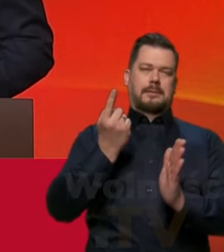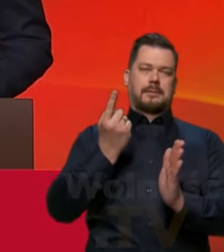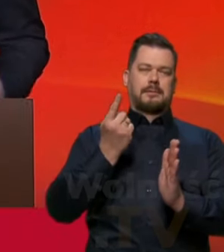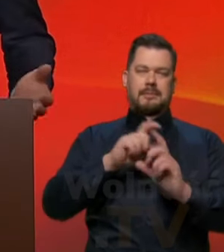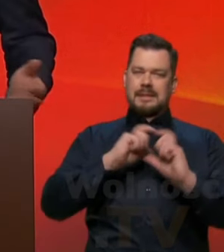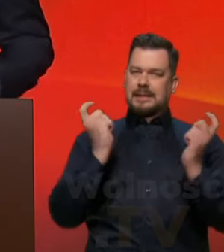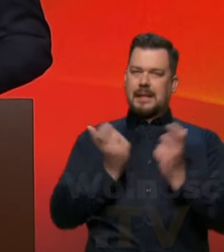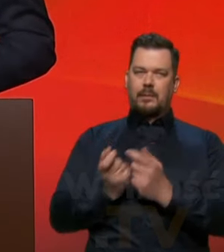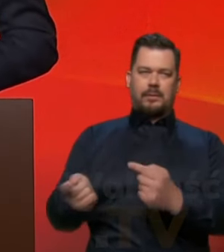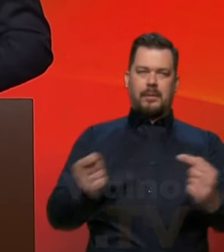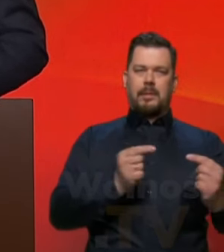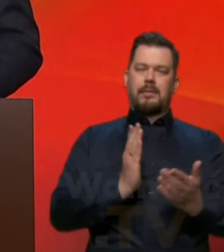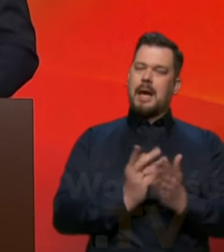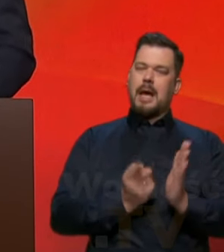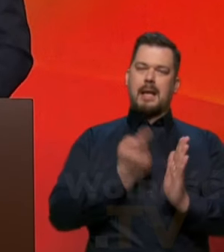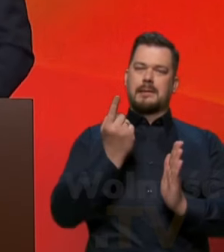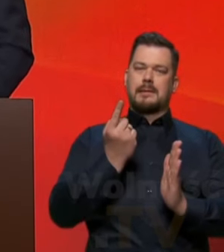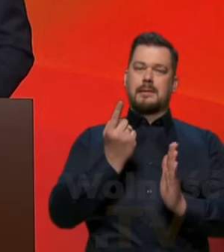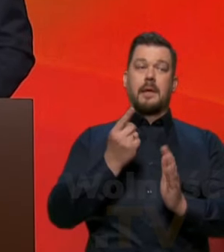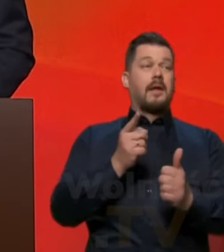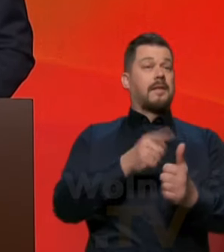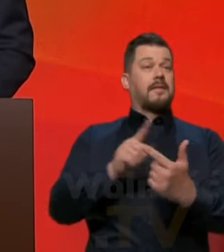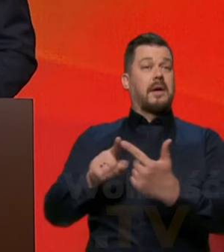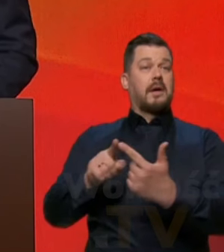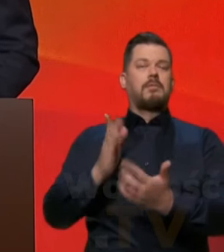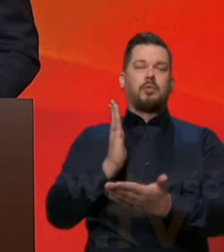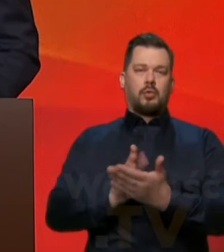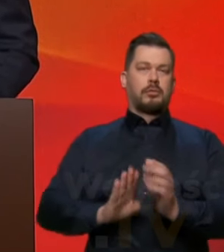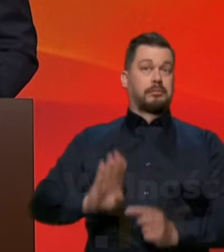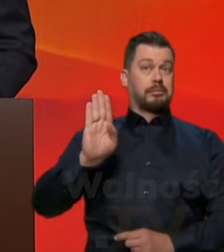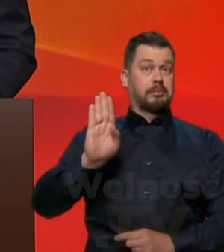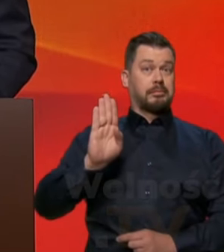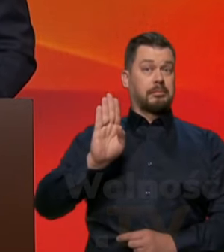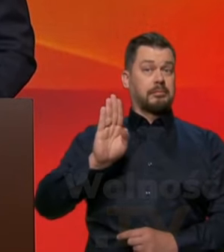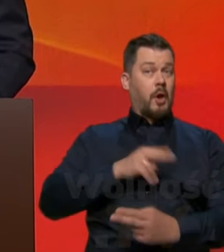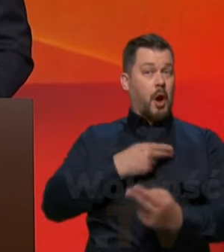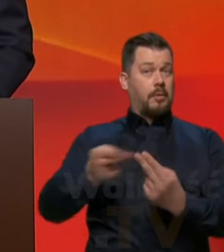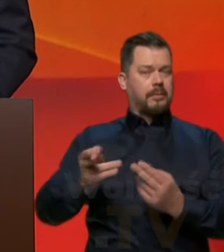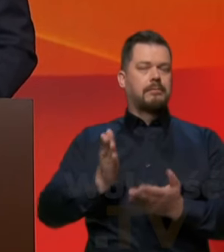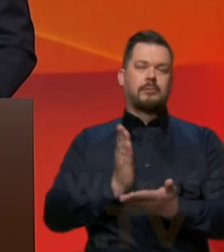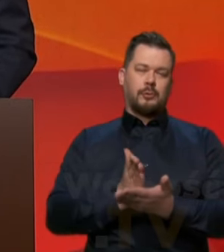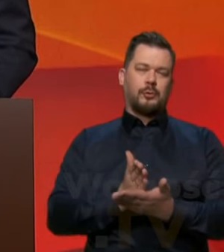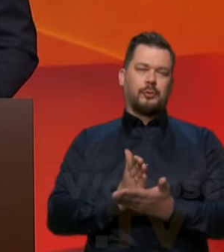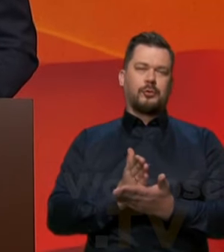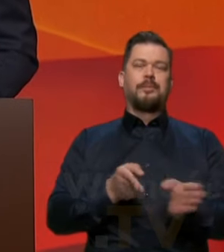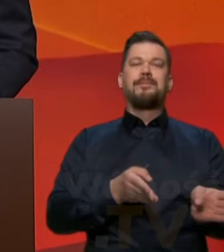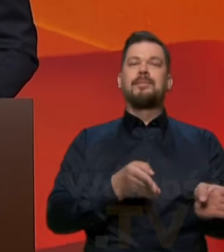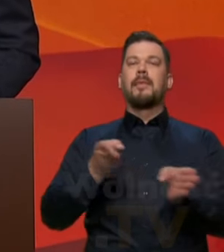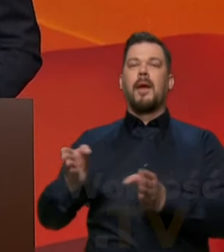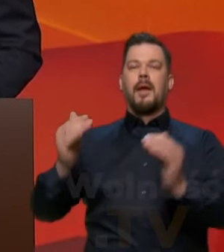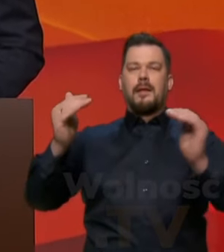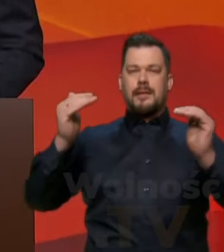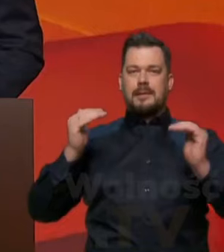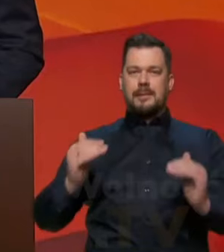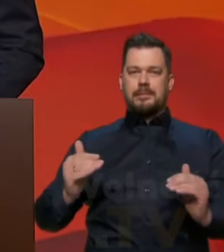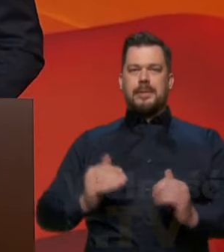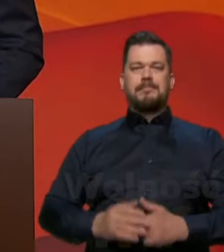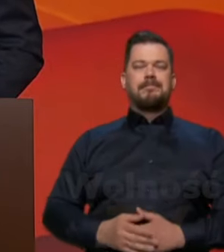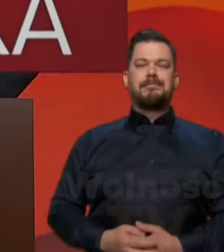całej debaty. Dwie osoby, dwóch kandydatów już z tej szansy skorzystało. Przechodzimy do kolejnej